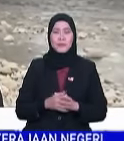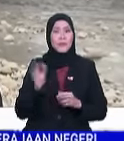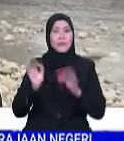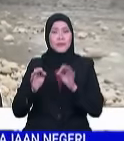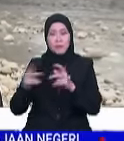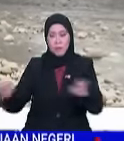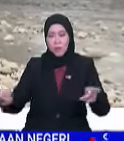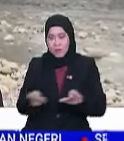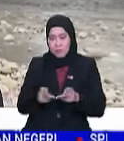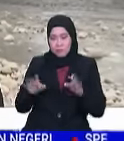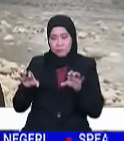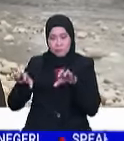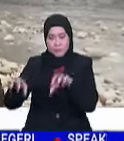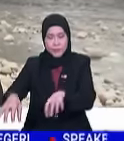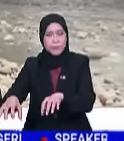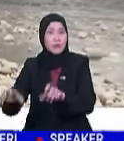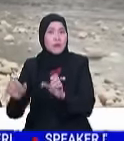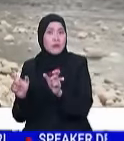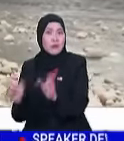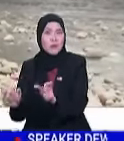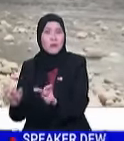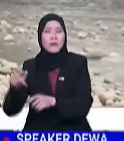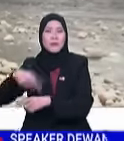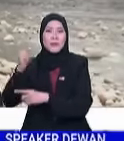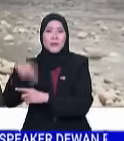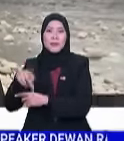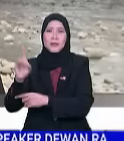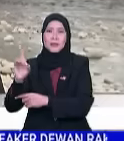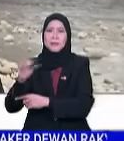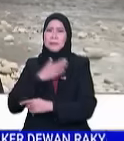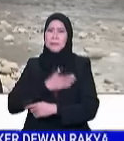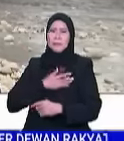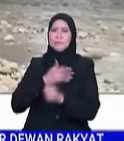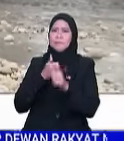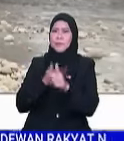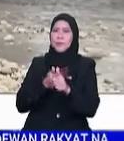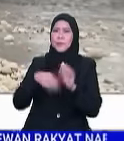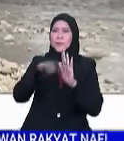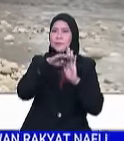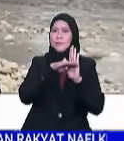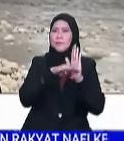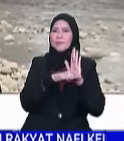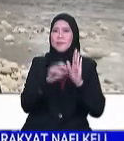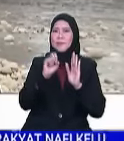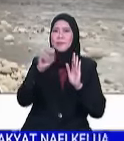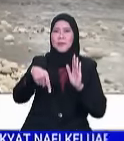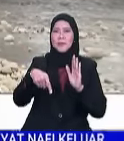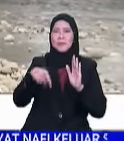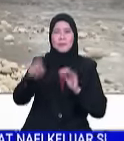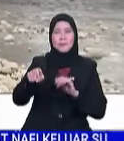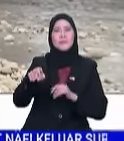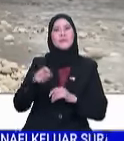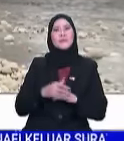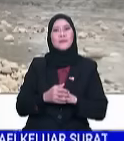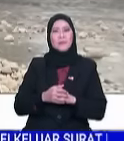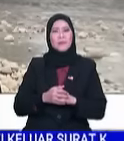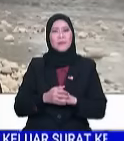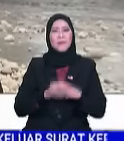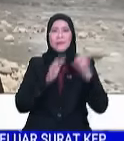telah di-PKPD-kan supaya mematuhi SOP yang telah ditetapkan, dan kita berharap